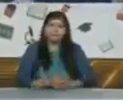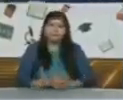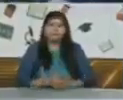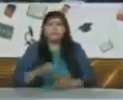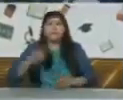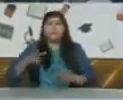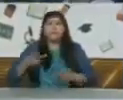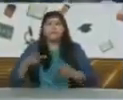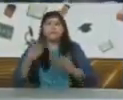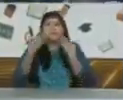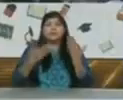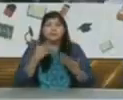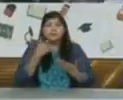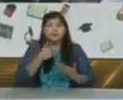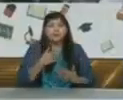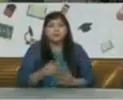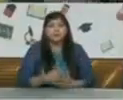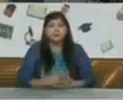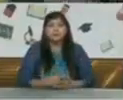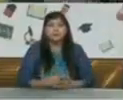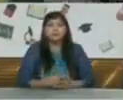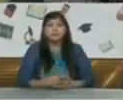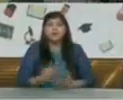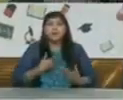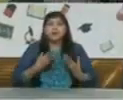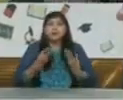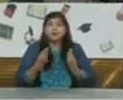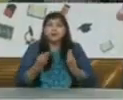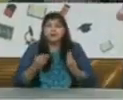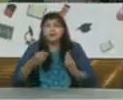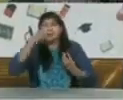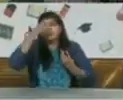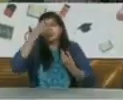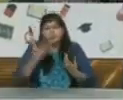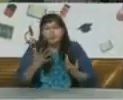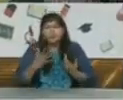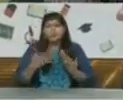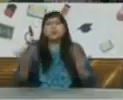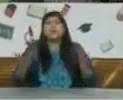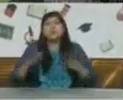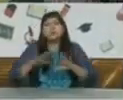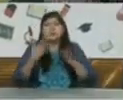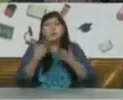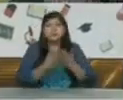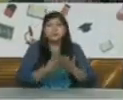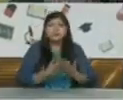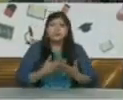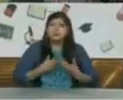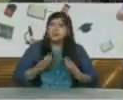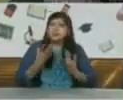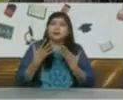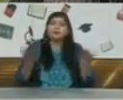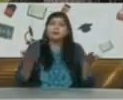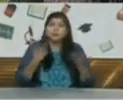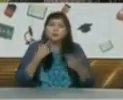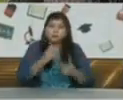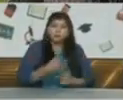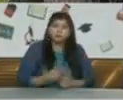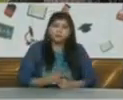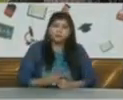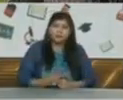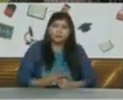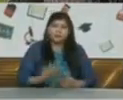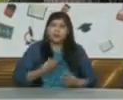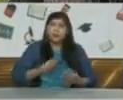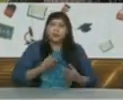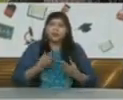और इसमें डर की, दुविधा की क्या बात है कि हमने डरना चाहिए?